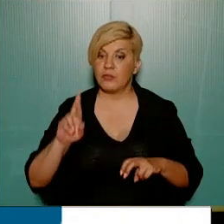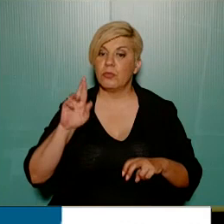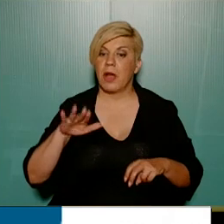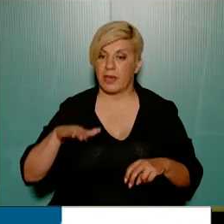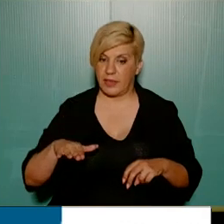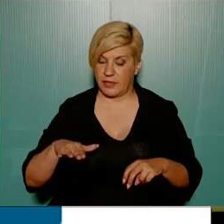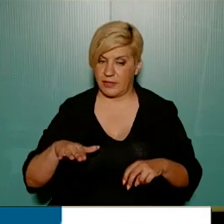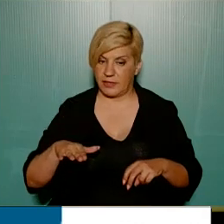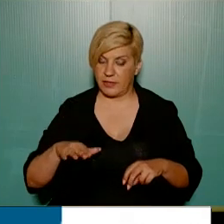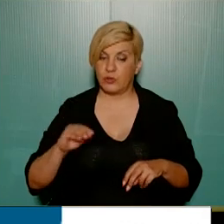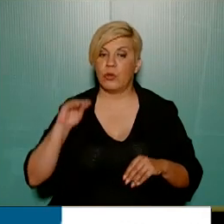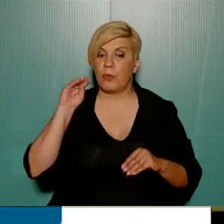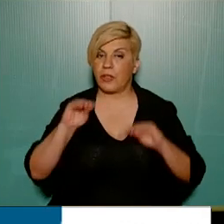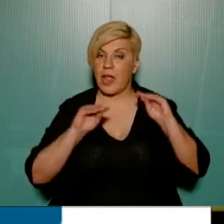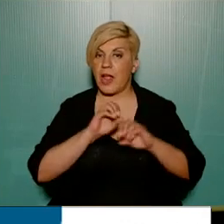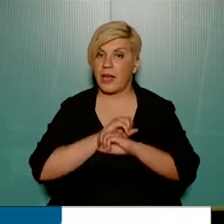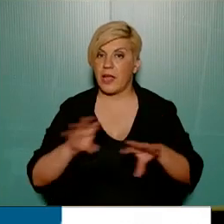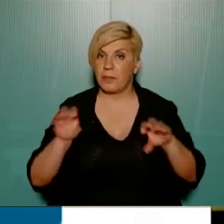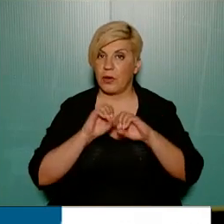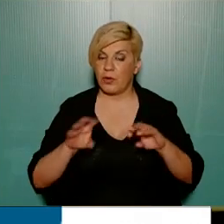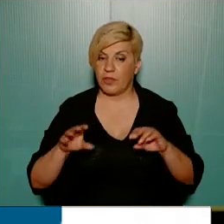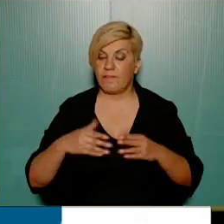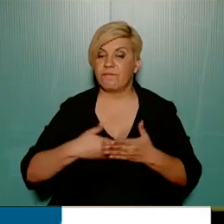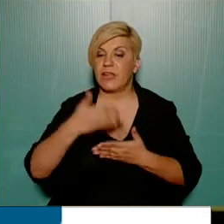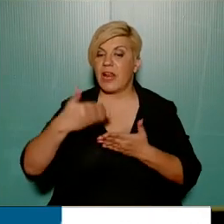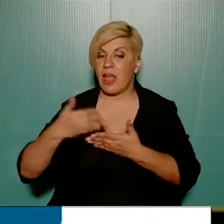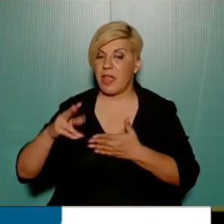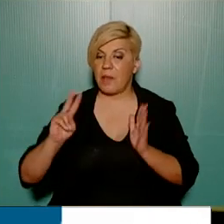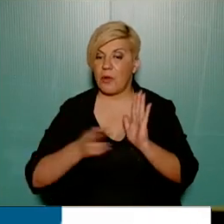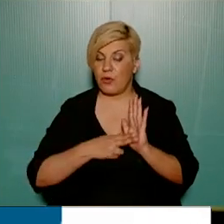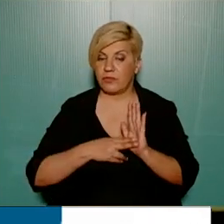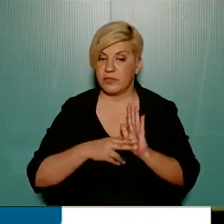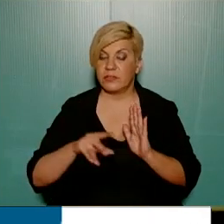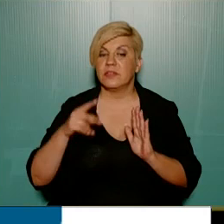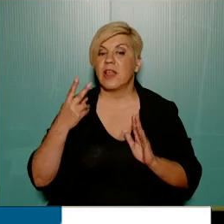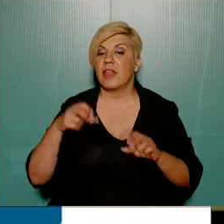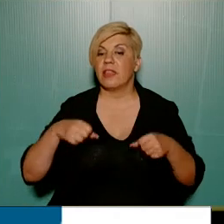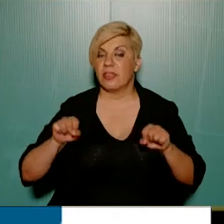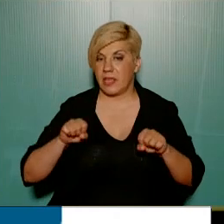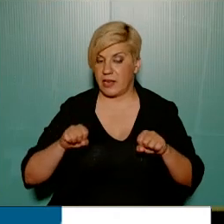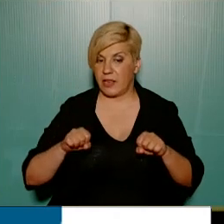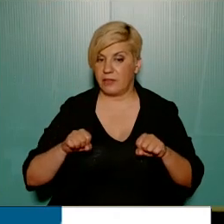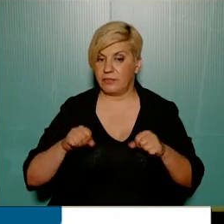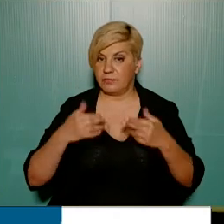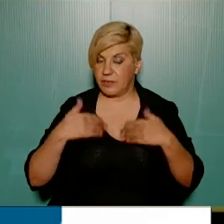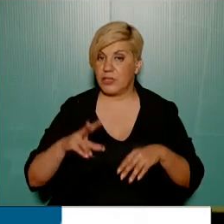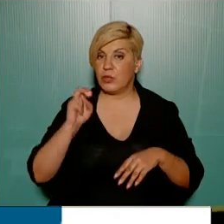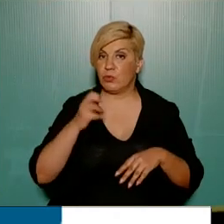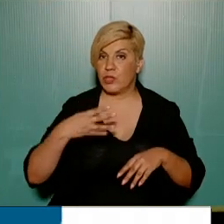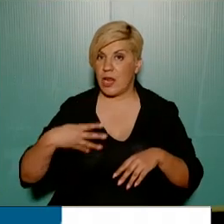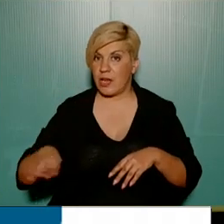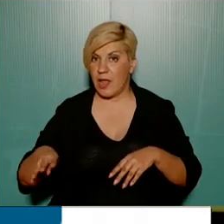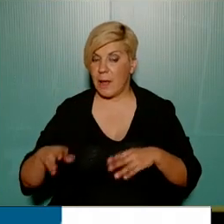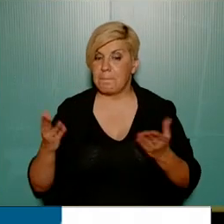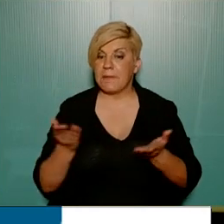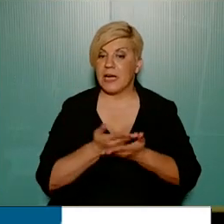στάθμευσης. Τοποθετήθηκαν ενημερωτικά φυλάδια απαγόρευσης στάθμευσης σε δίκυκλα. Διενεργήθηκαν 29